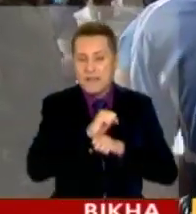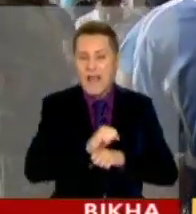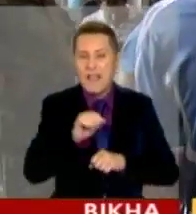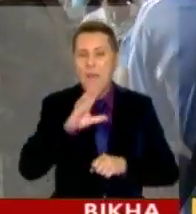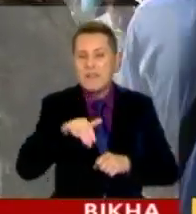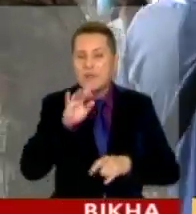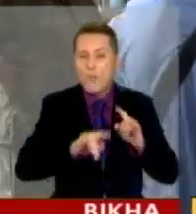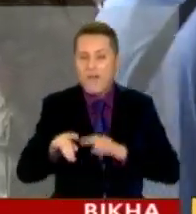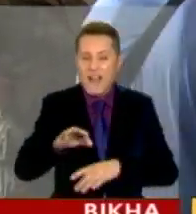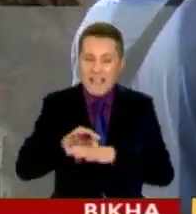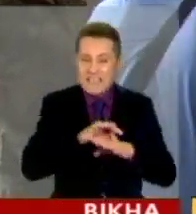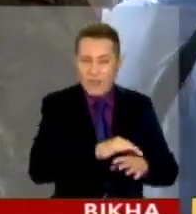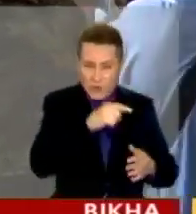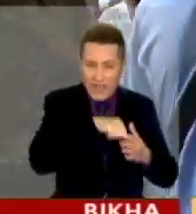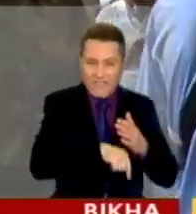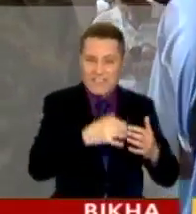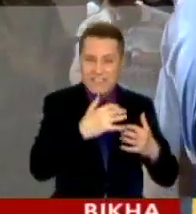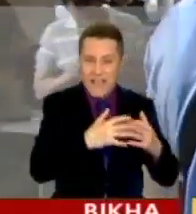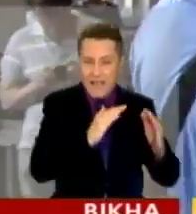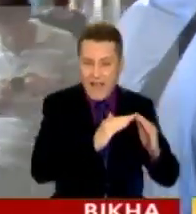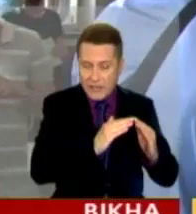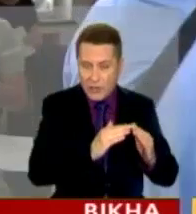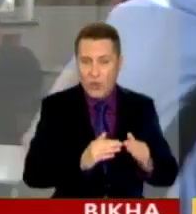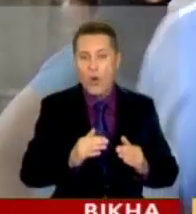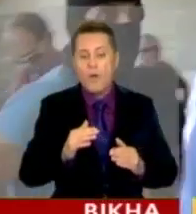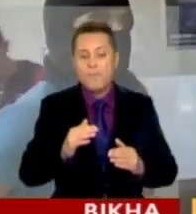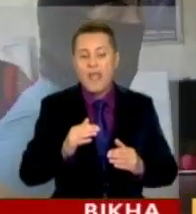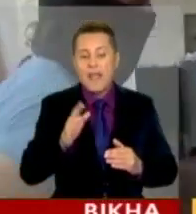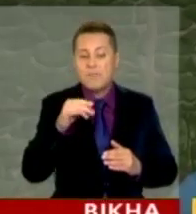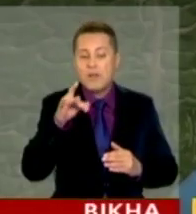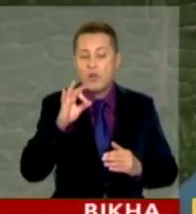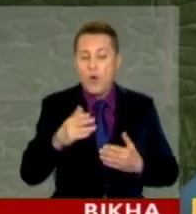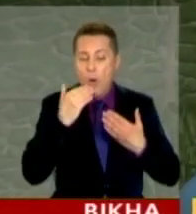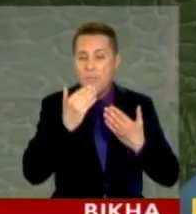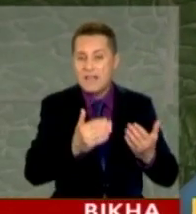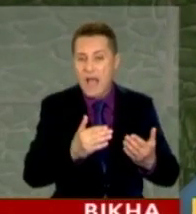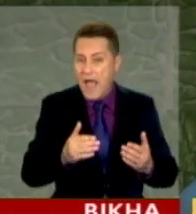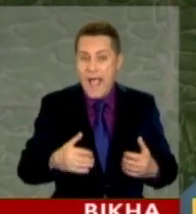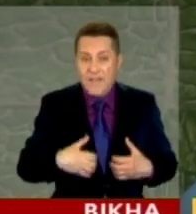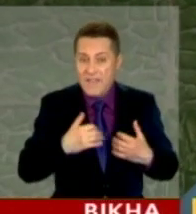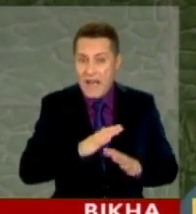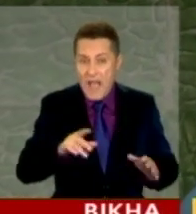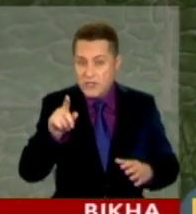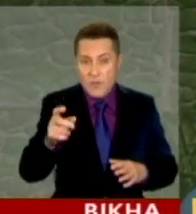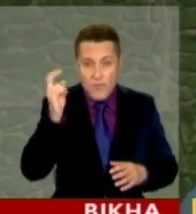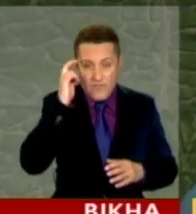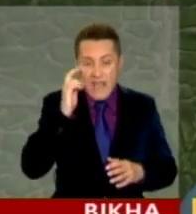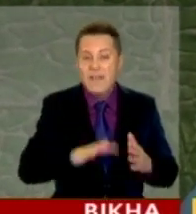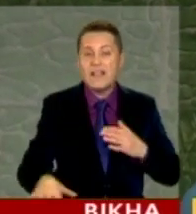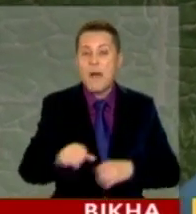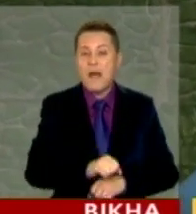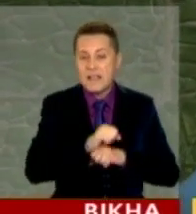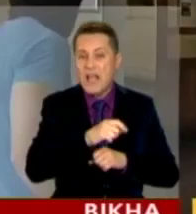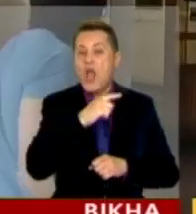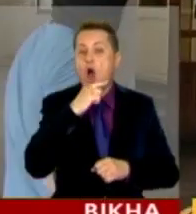заводять усередину. У російськомовного правосекторця Дмитро обачно питає, чи не лячно йому в Києві, то ще й на Майдані,